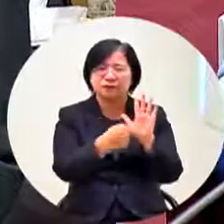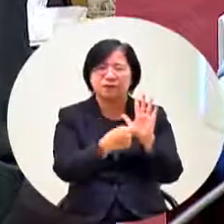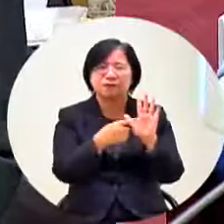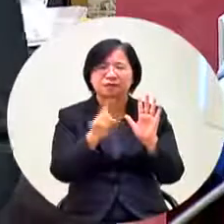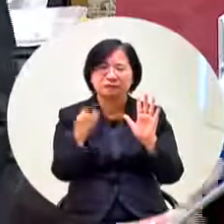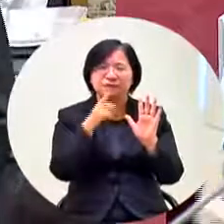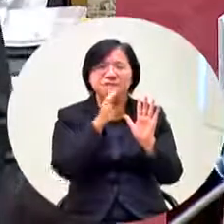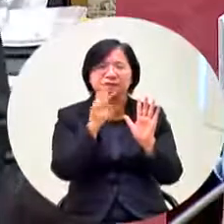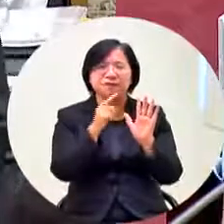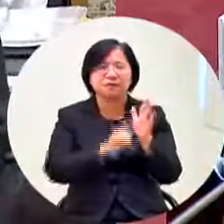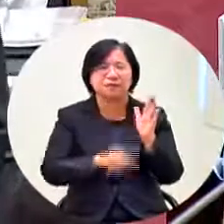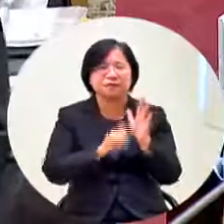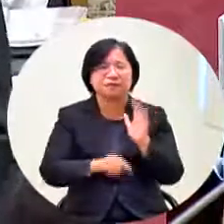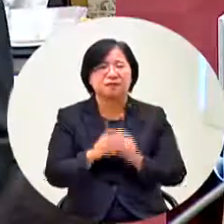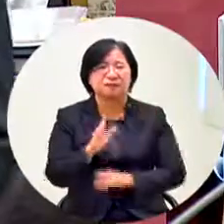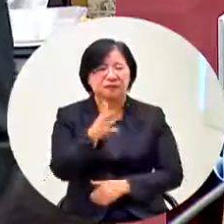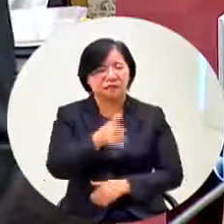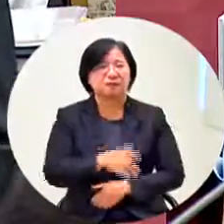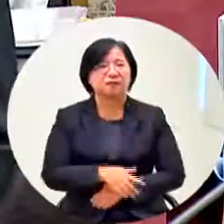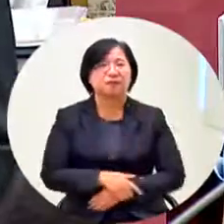么简单的一个问题而已嘛。